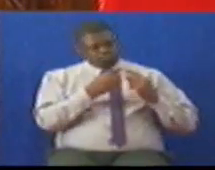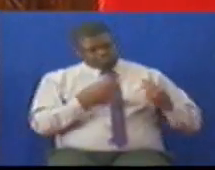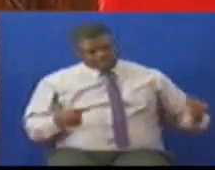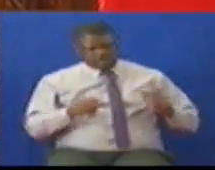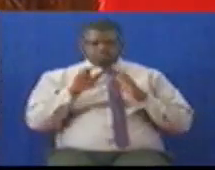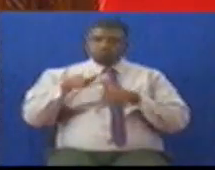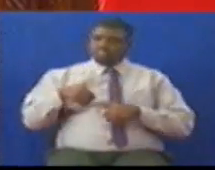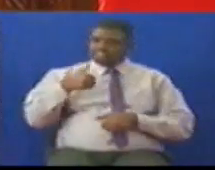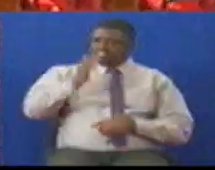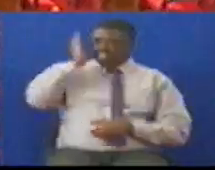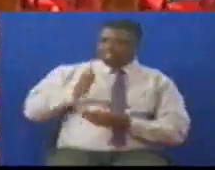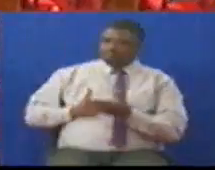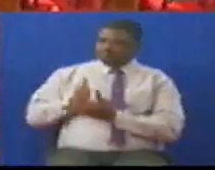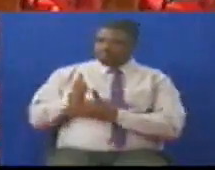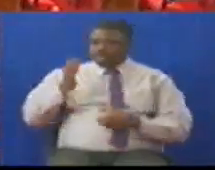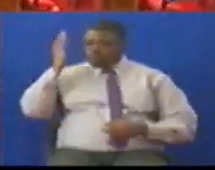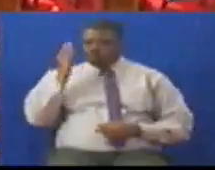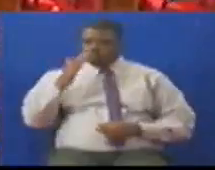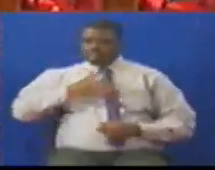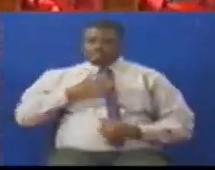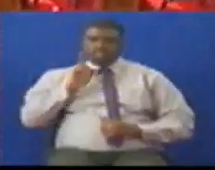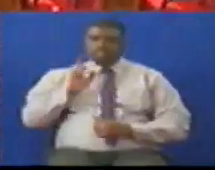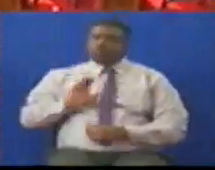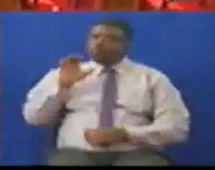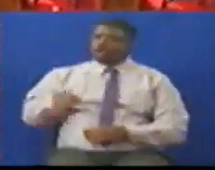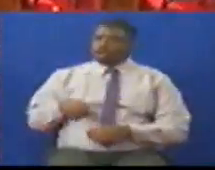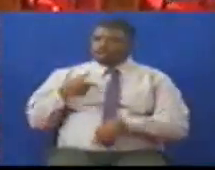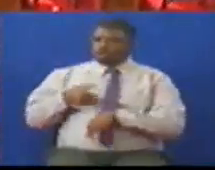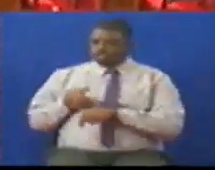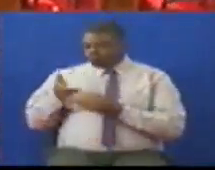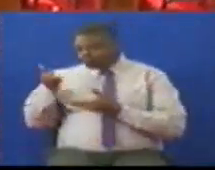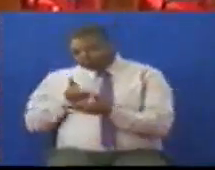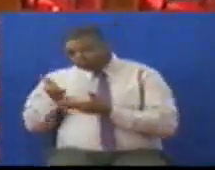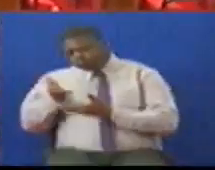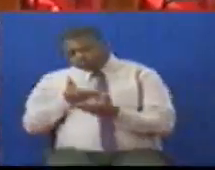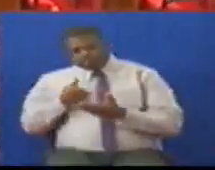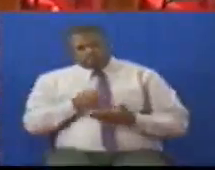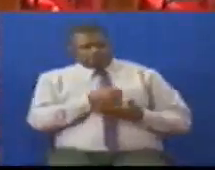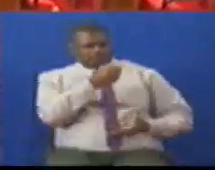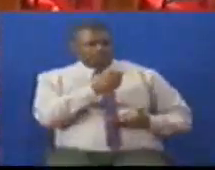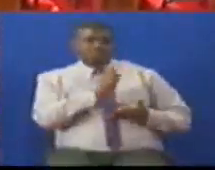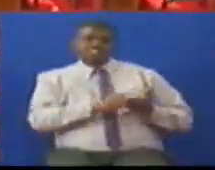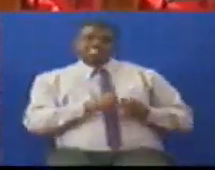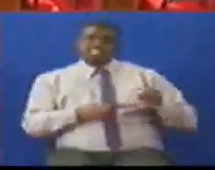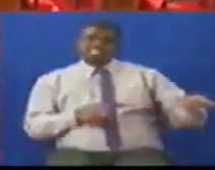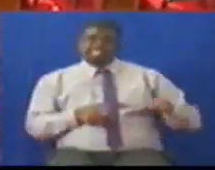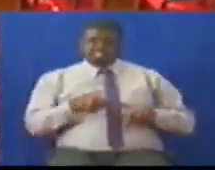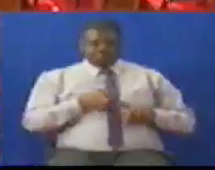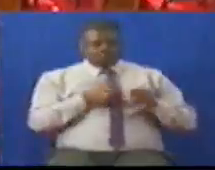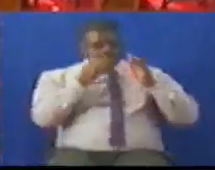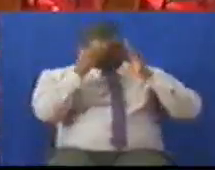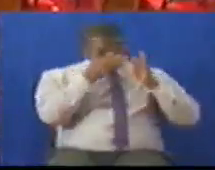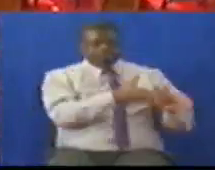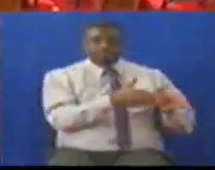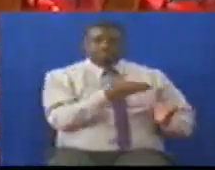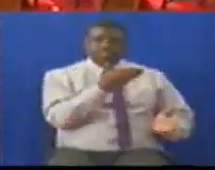serikali kupitia hotuba zangu za kila mwaka wakati wa kujadili bajeti ya ofisi. Kwa msingi huo nitajikita kwenye tathmini na